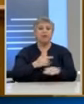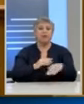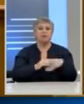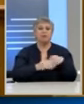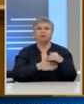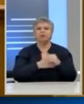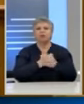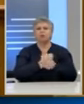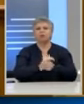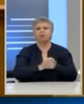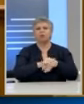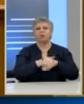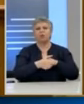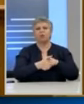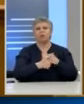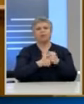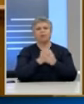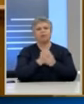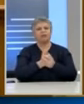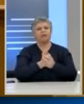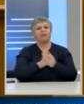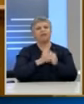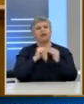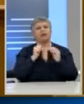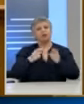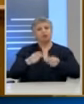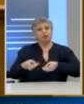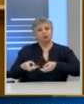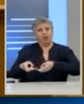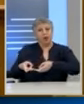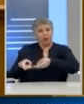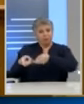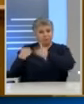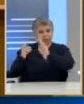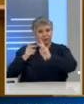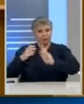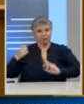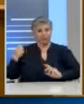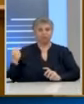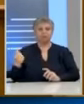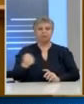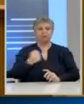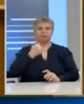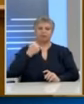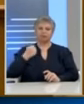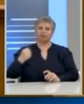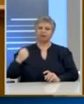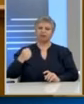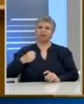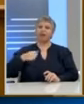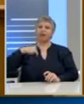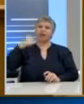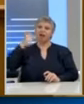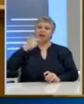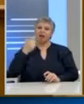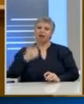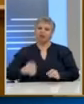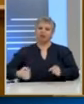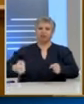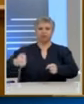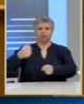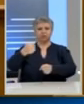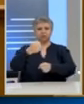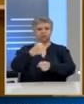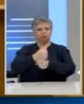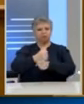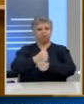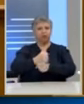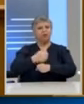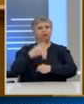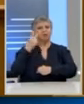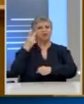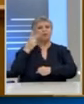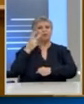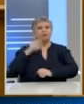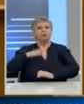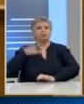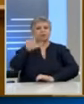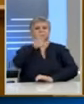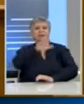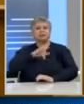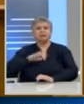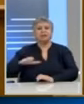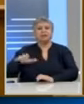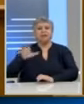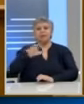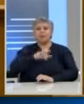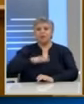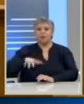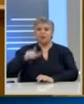επιδεικνύουμε, τόσο χώρο δίνουμε σε αυτή την ακροδεξιά που σε ολόκληρη την Ευρώπη τώρα διεκδικεί πρωταγωνιστικό ρόλο και μας επιτρέπει, τις